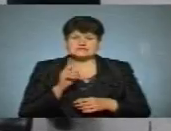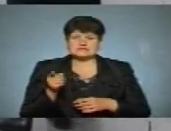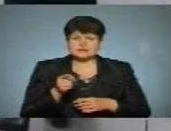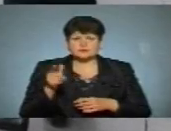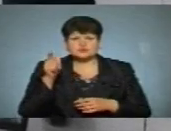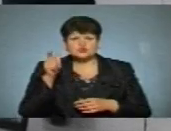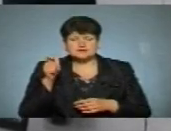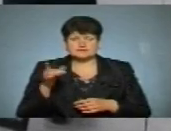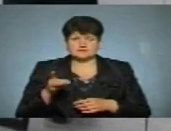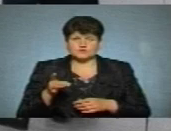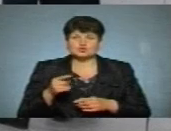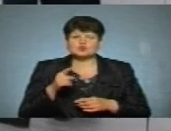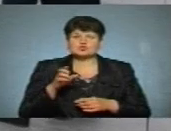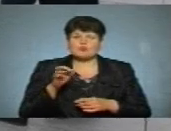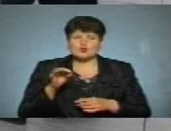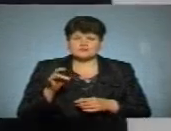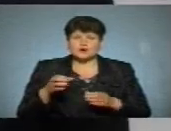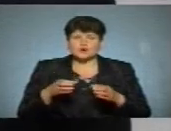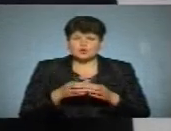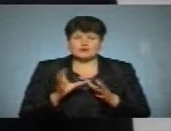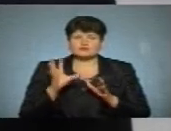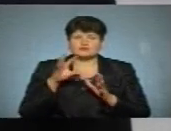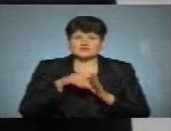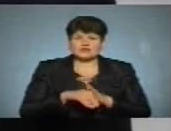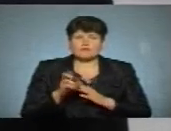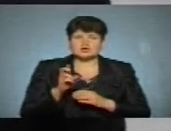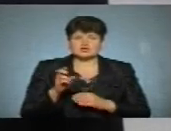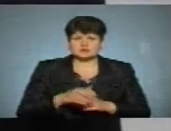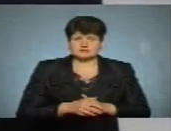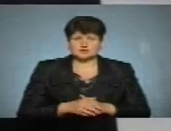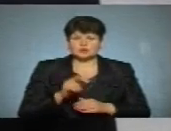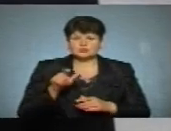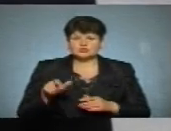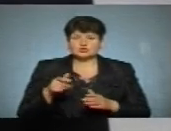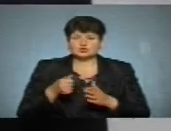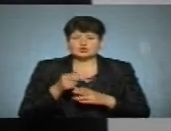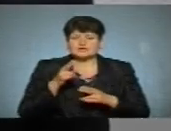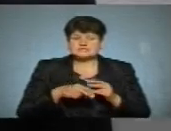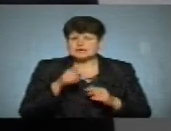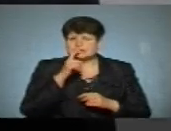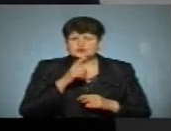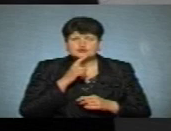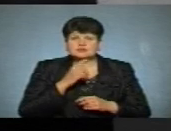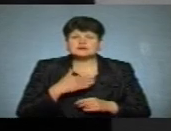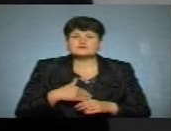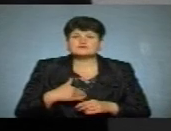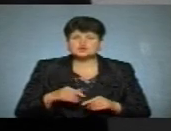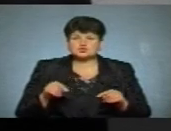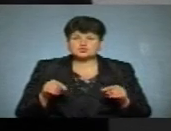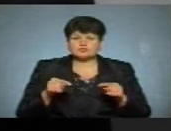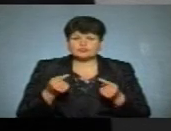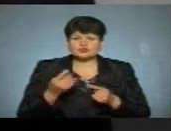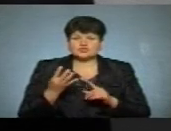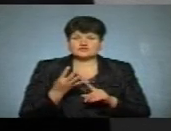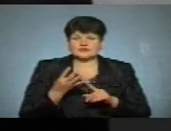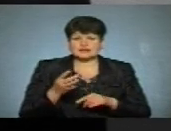та Чортківський, то Зборівська громада буде в складі Бережанського. Люди до кінця не розуміють, для чого створюється